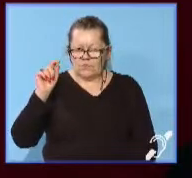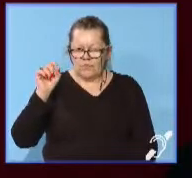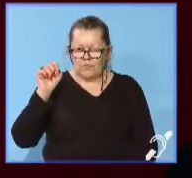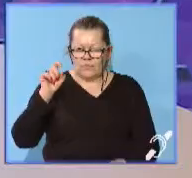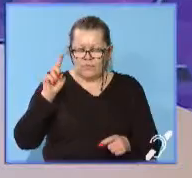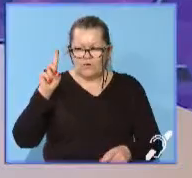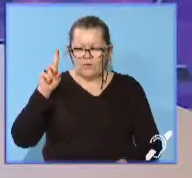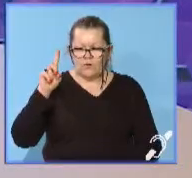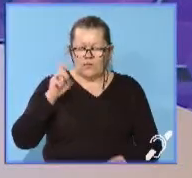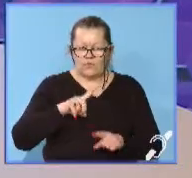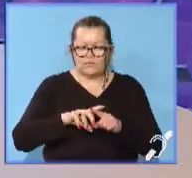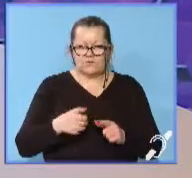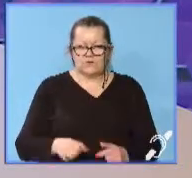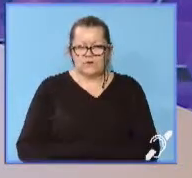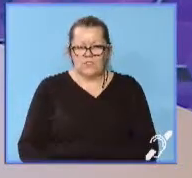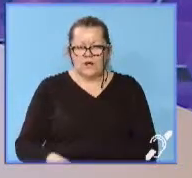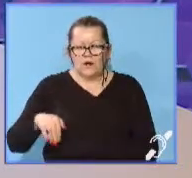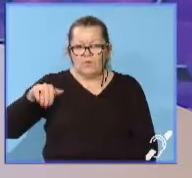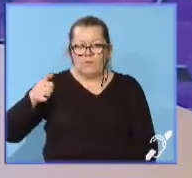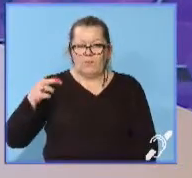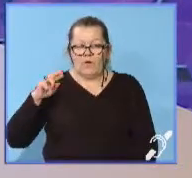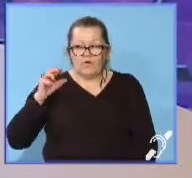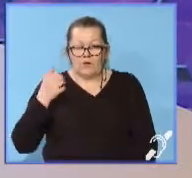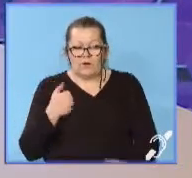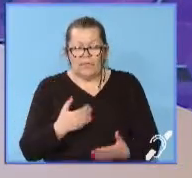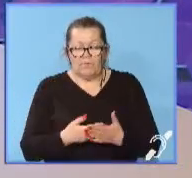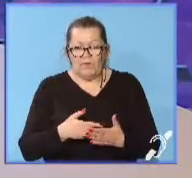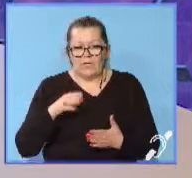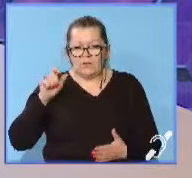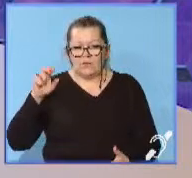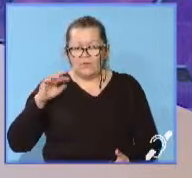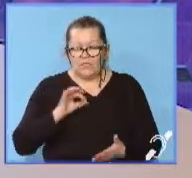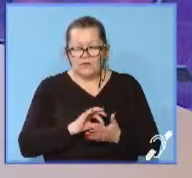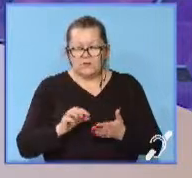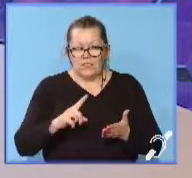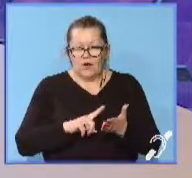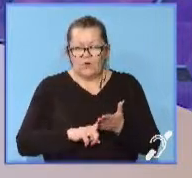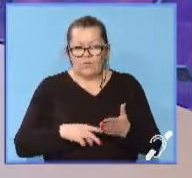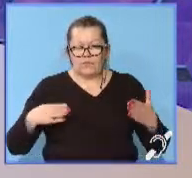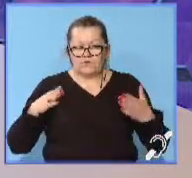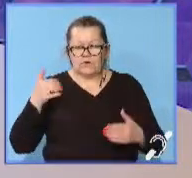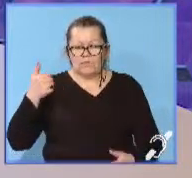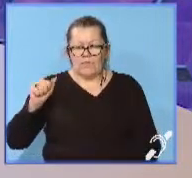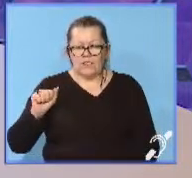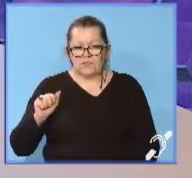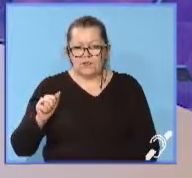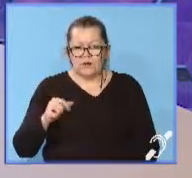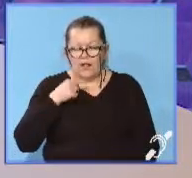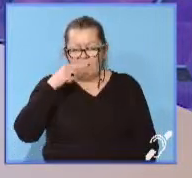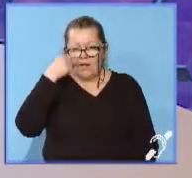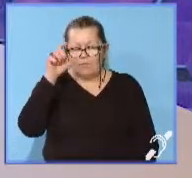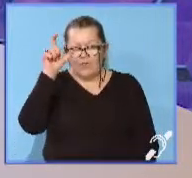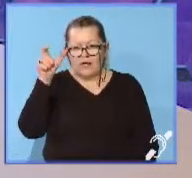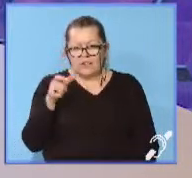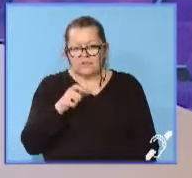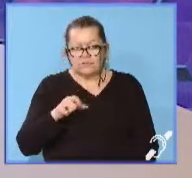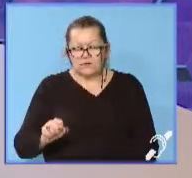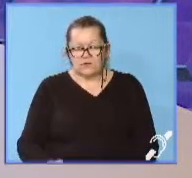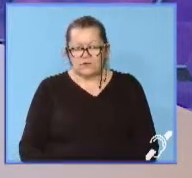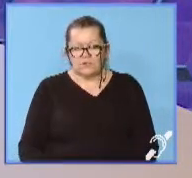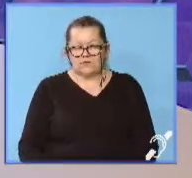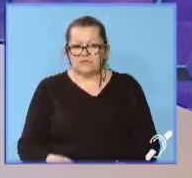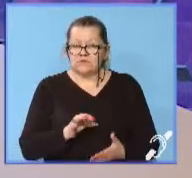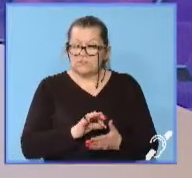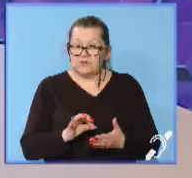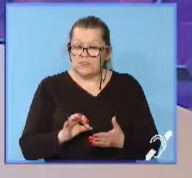ortodoxă o monografie dedicată lui Eminescu scrisă în 1946 în limba italiană este